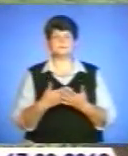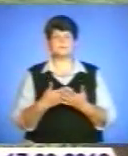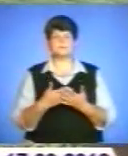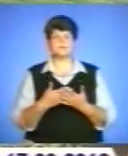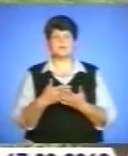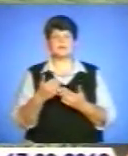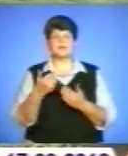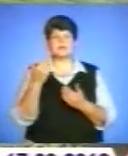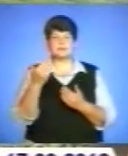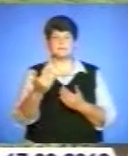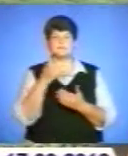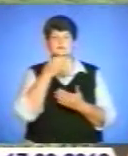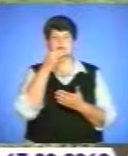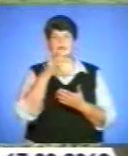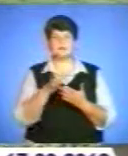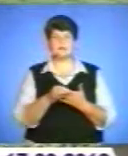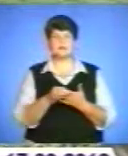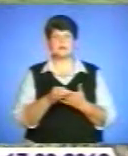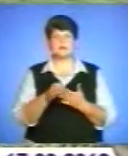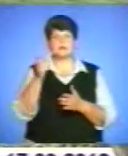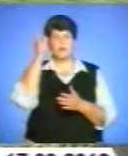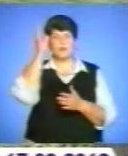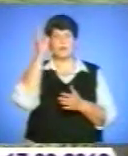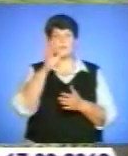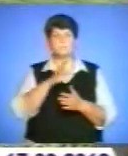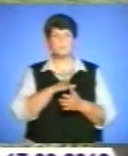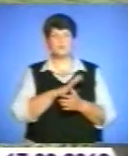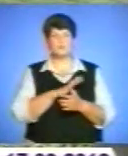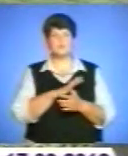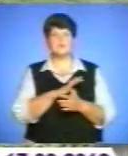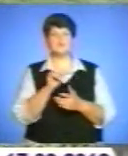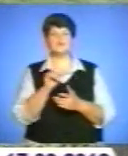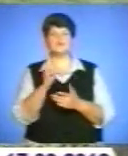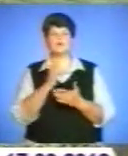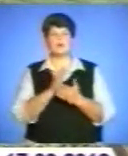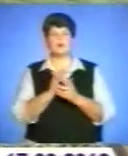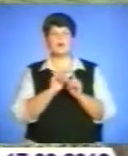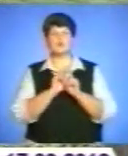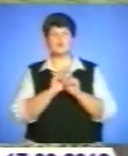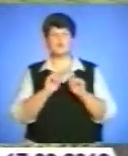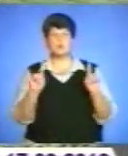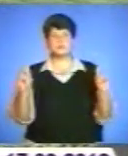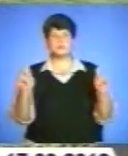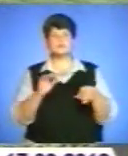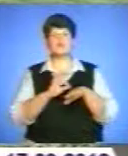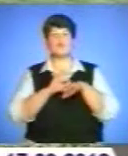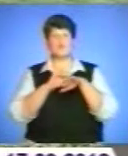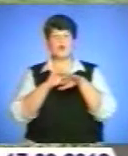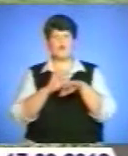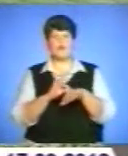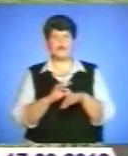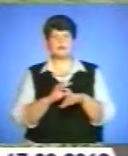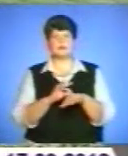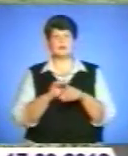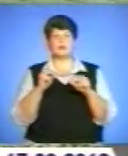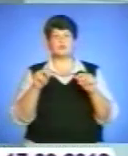десь їм сказати, і наука була, що є особливості вже проведення